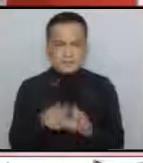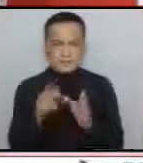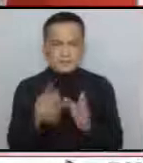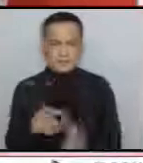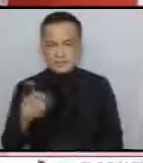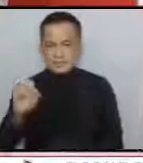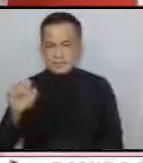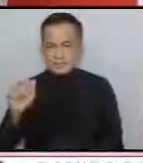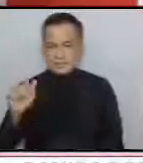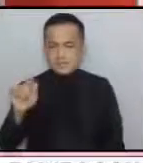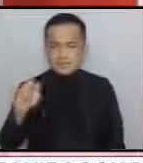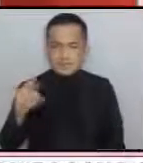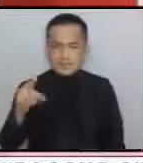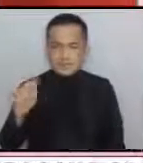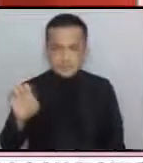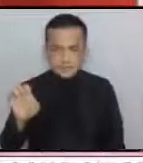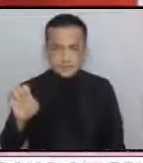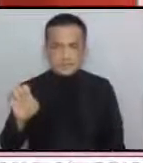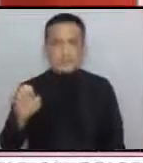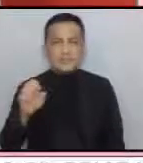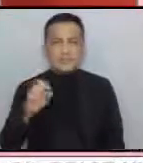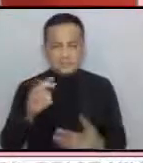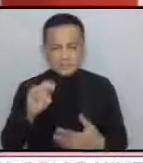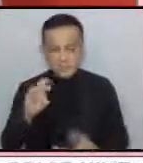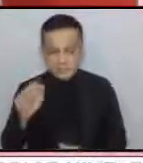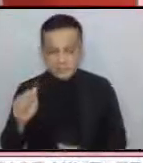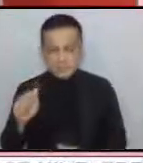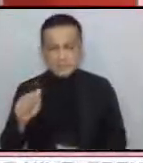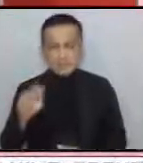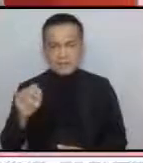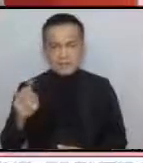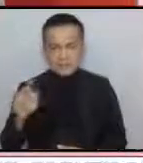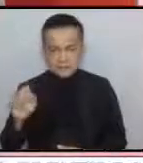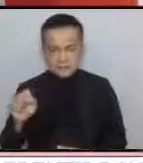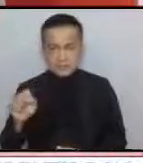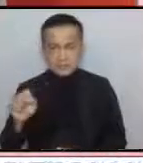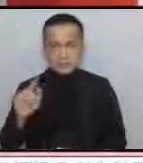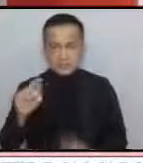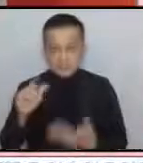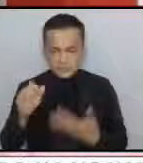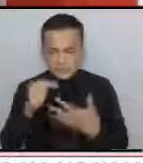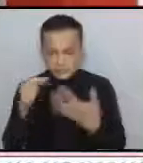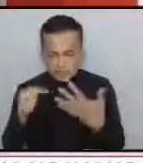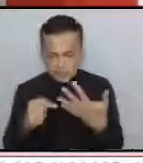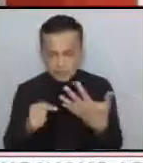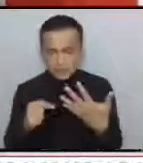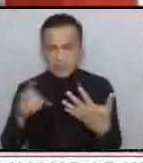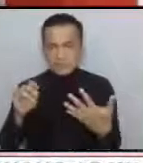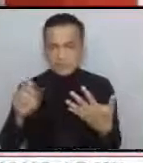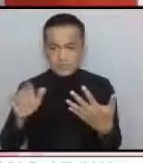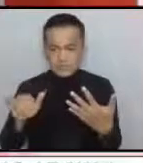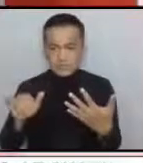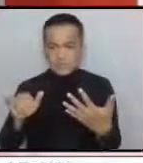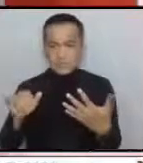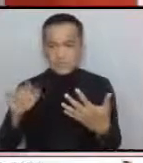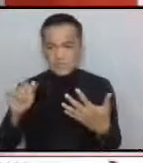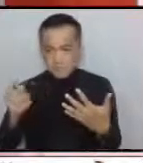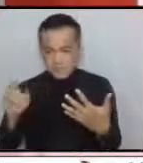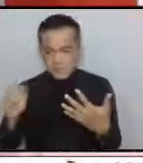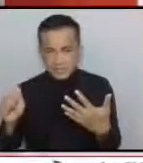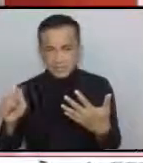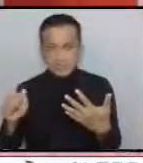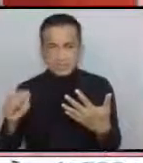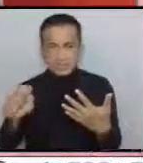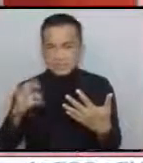Alegre, Nida Cranborn, Mary Rose Ginsberg, Tessie Picanha, Daisy Carlos, Ana De Leon, Sheila Tiangco,